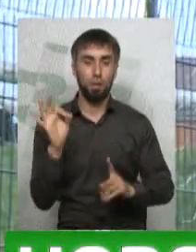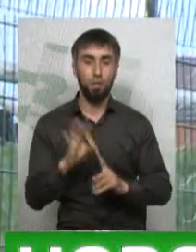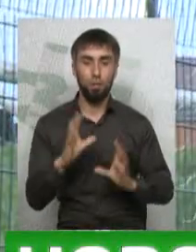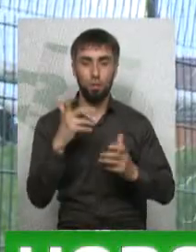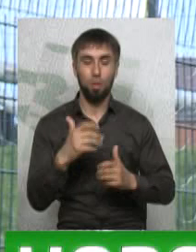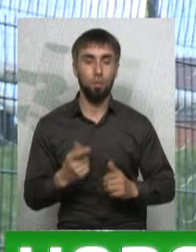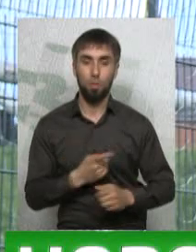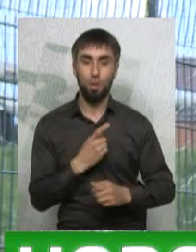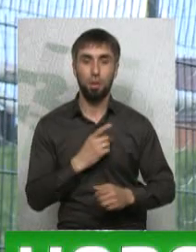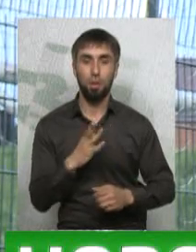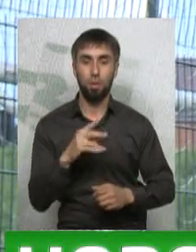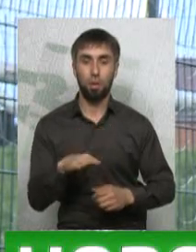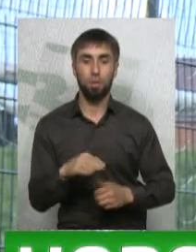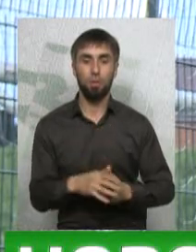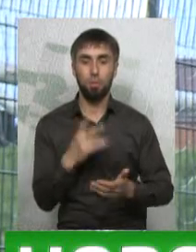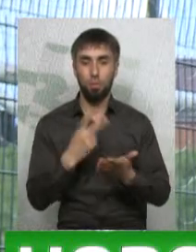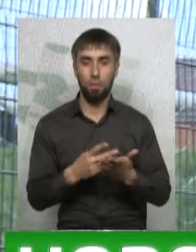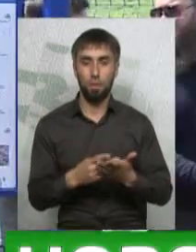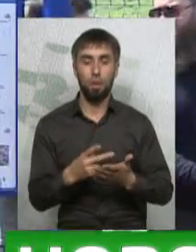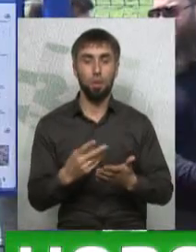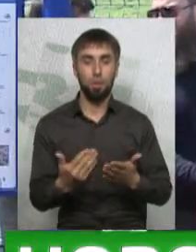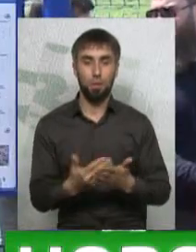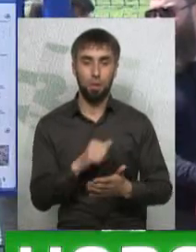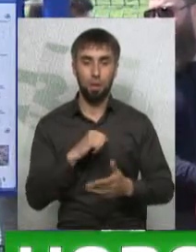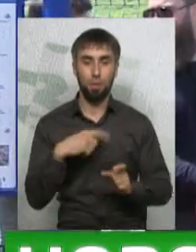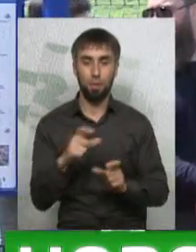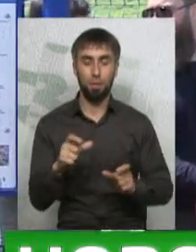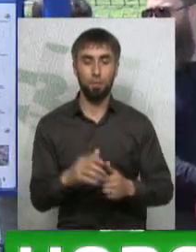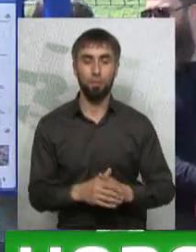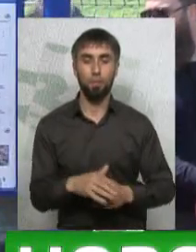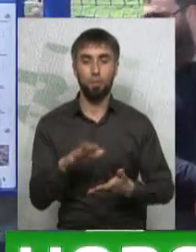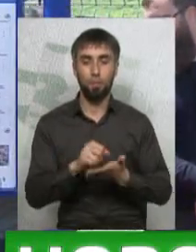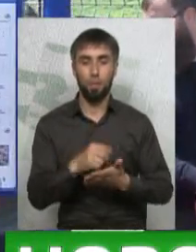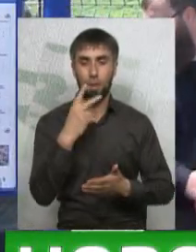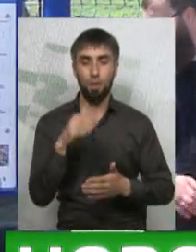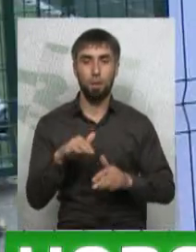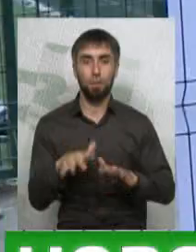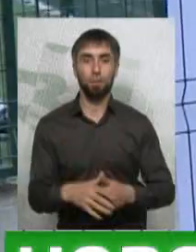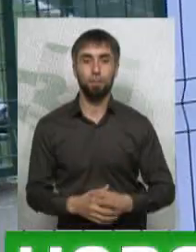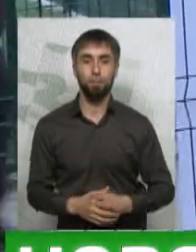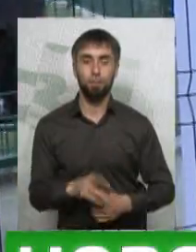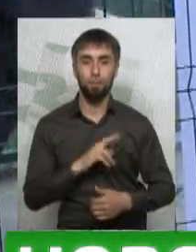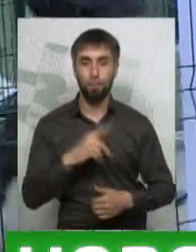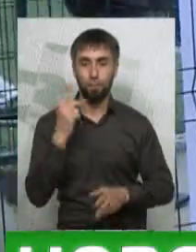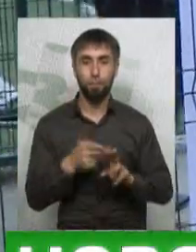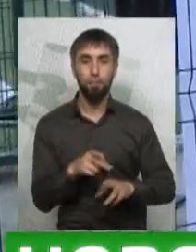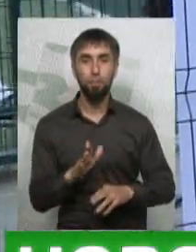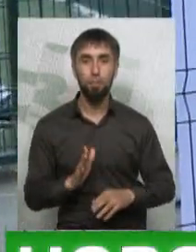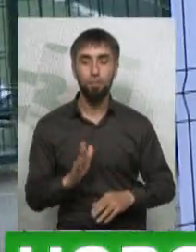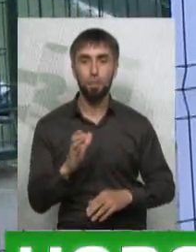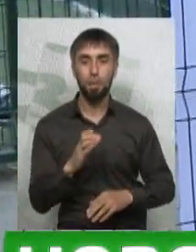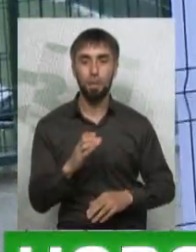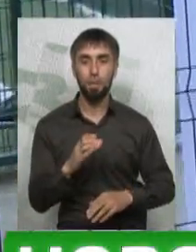серьезно. Мастерство воркаутеров завораживает, но для самих ребят все эти упражнения – привычное дело. Я думаю, это будет стимул и